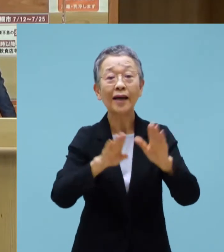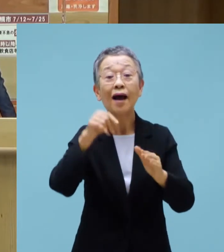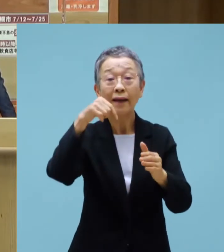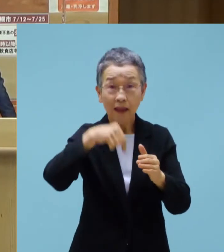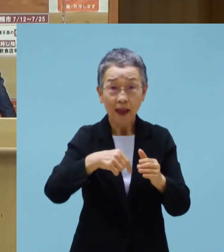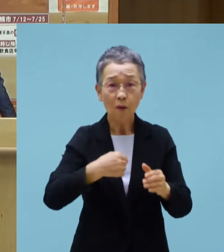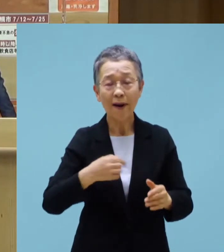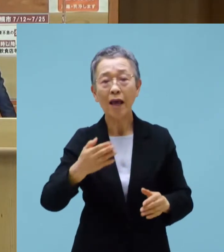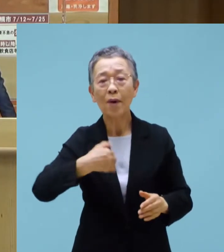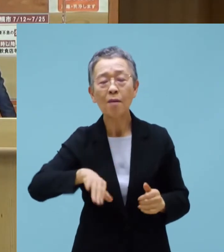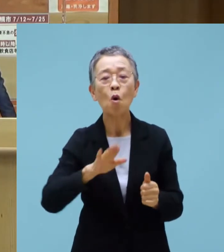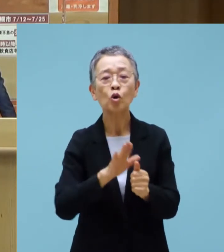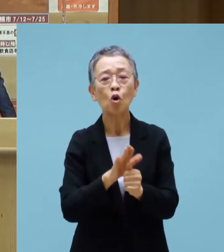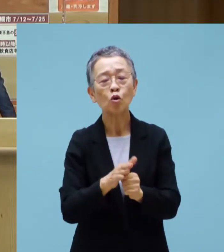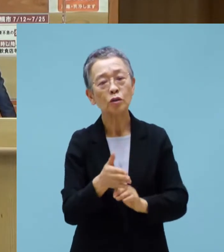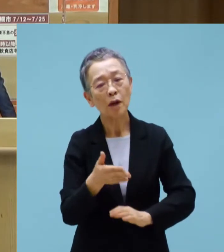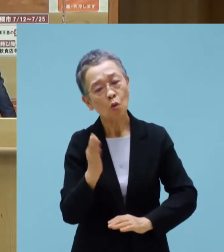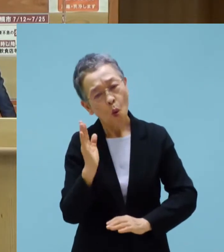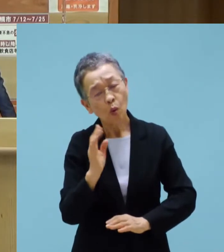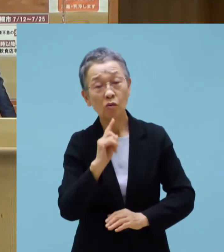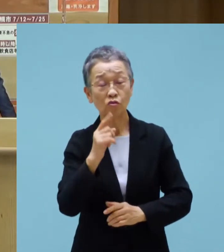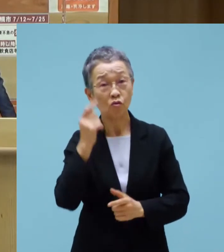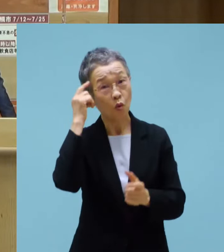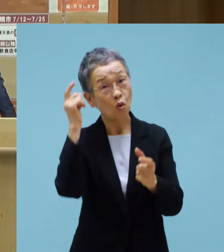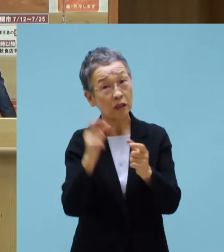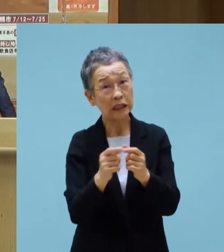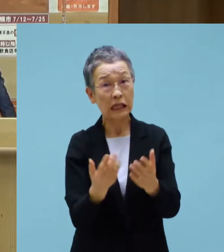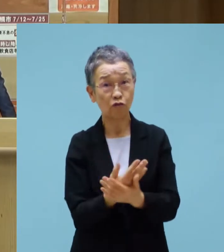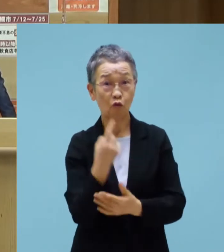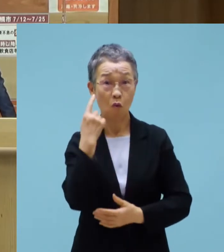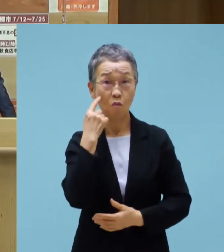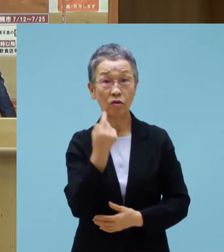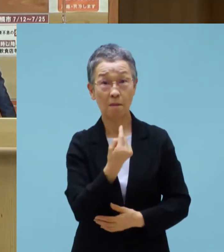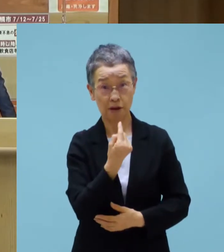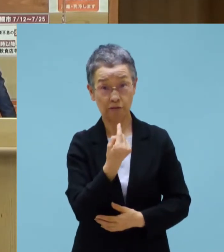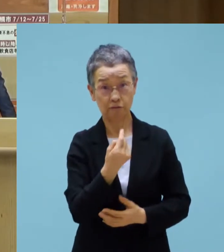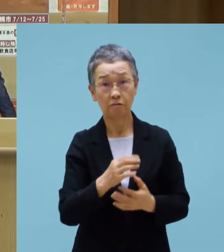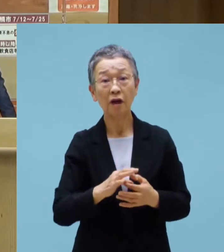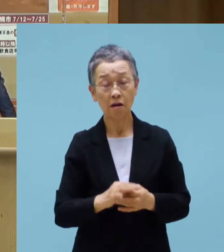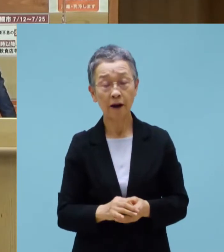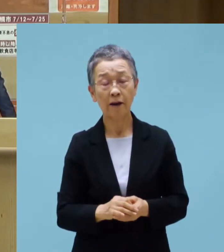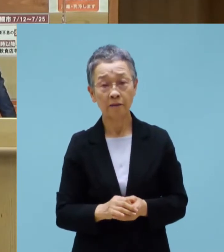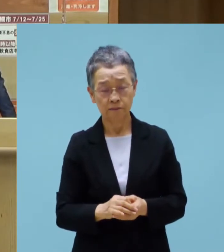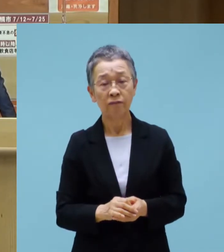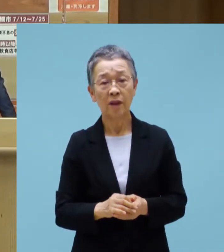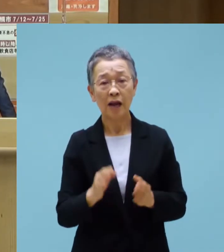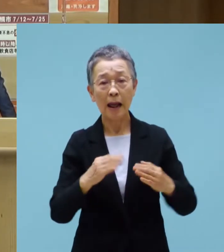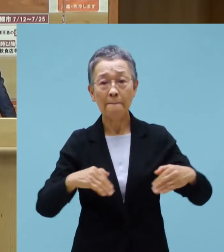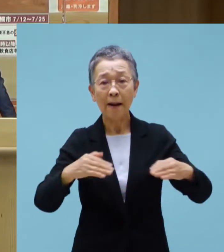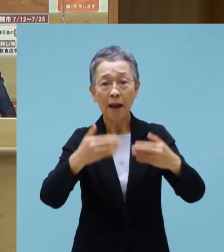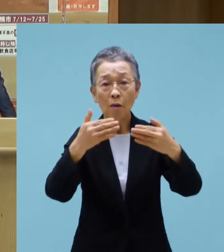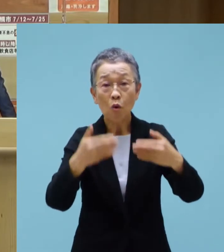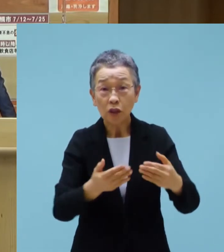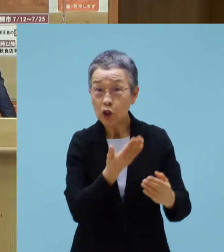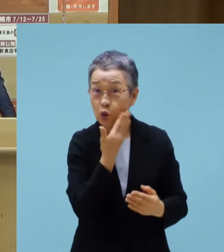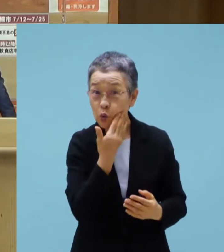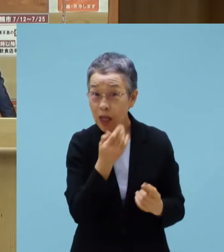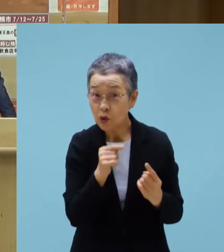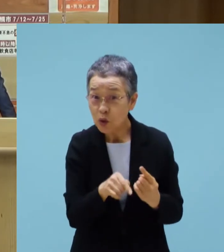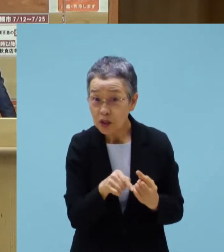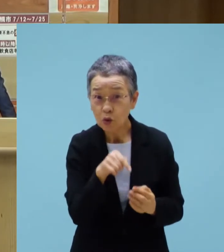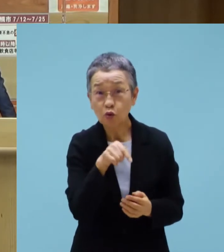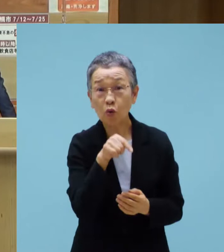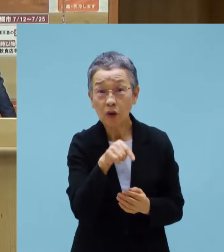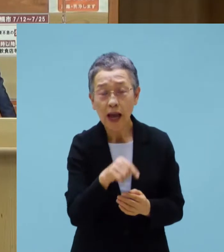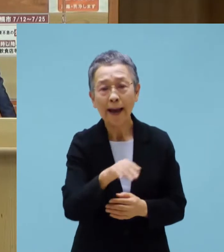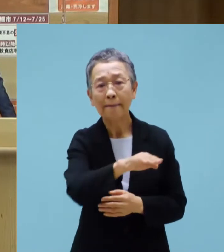協力しようって話になるんだというふうに思いますんで、まあ、そこはそのまん延防止等重点措置っていうみんなが